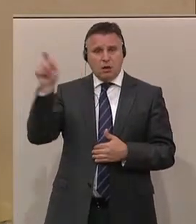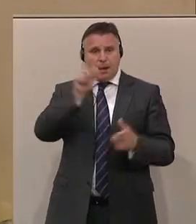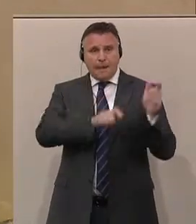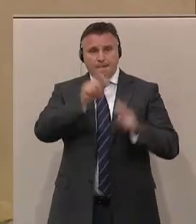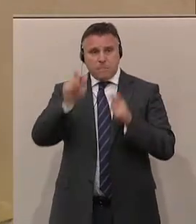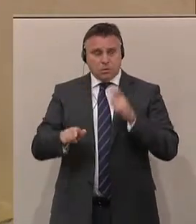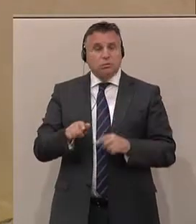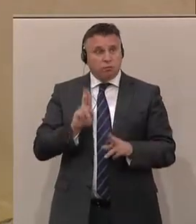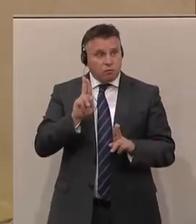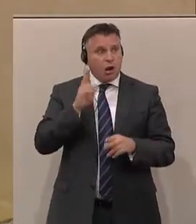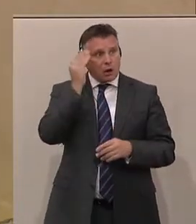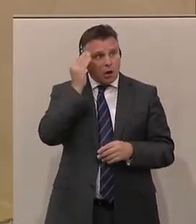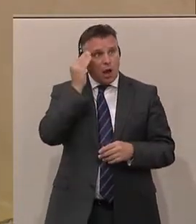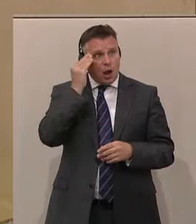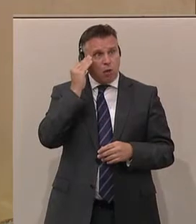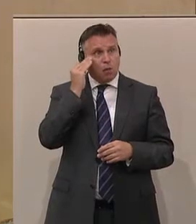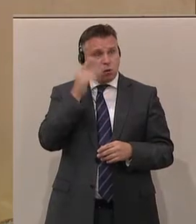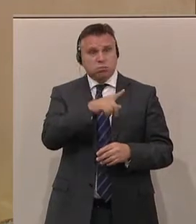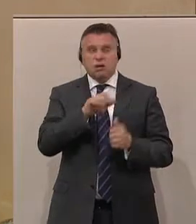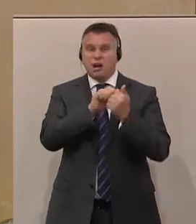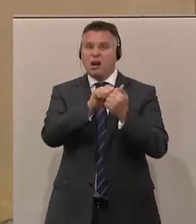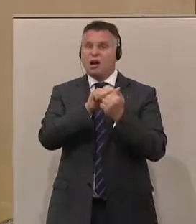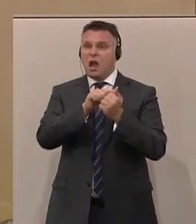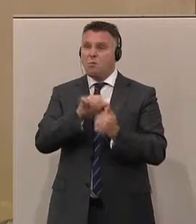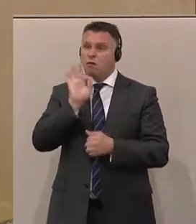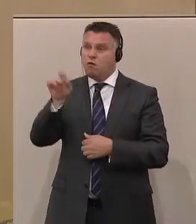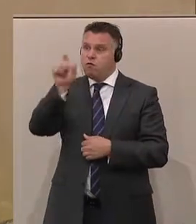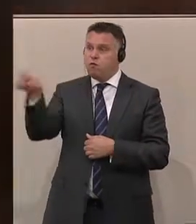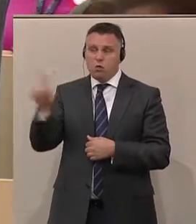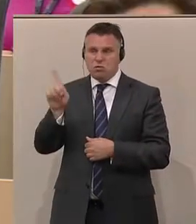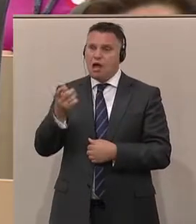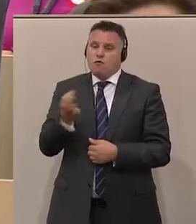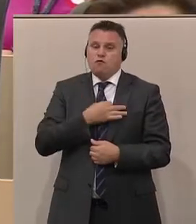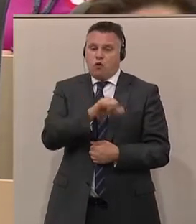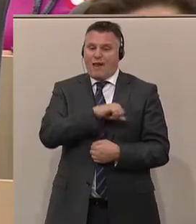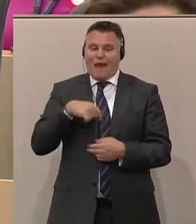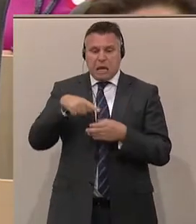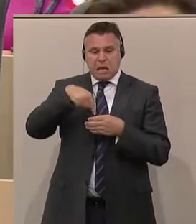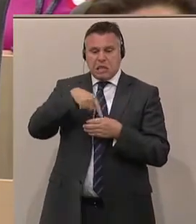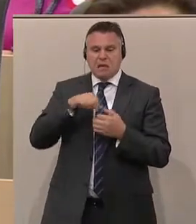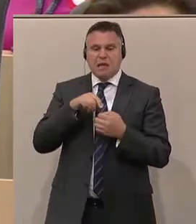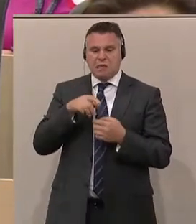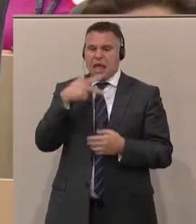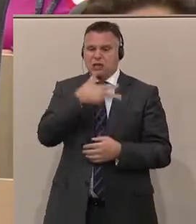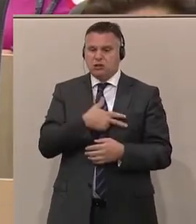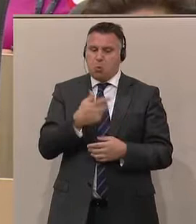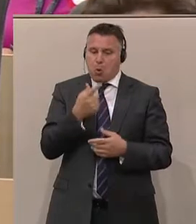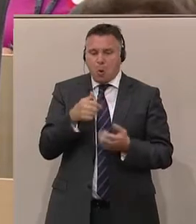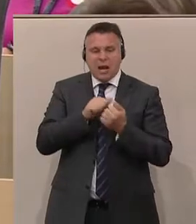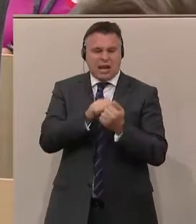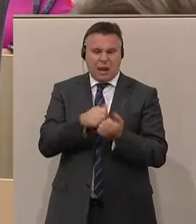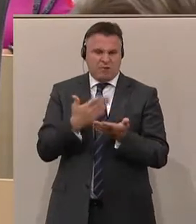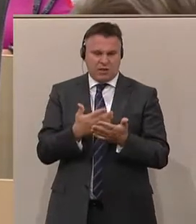das auch noch glauben, dass man in ihrem Interesse kämpft. In Wahrheit kämpft man nur für die eigenen Freunde. Und dann Menschen auch noch